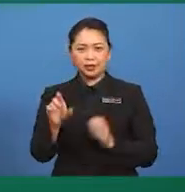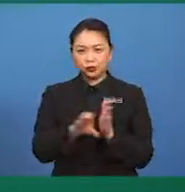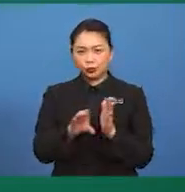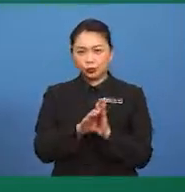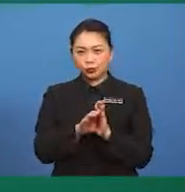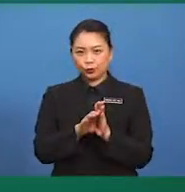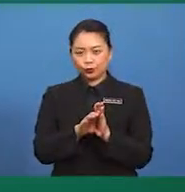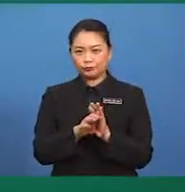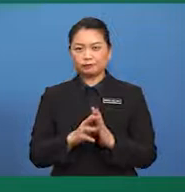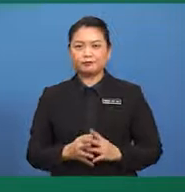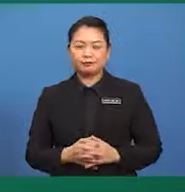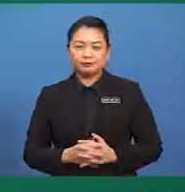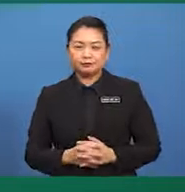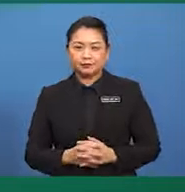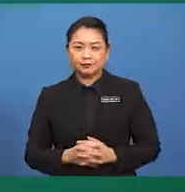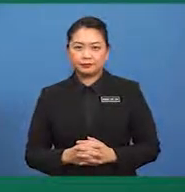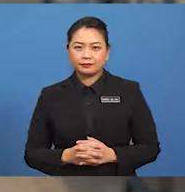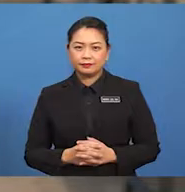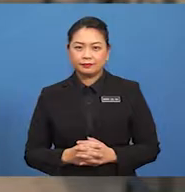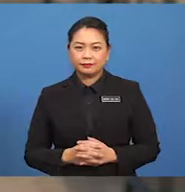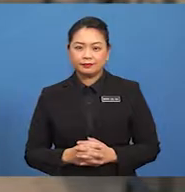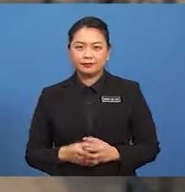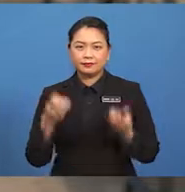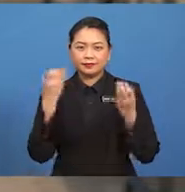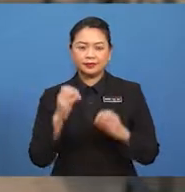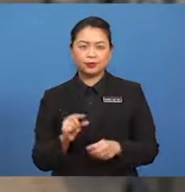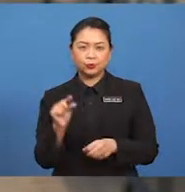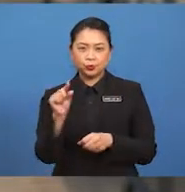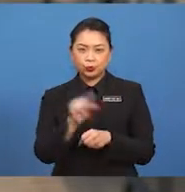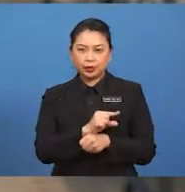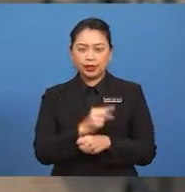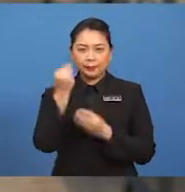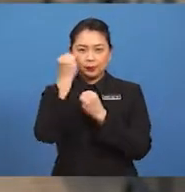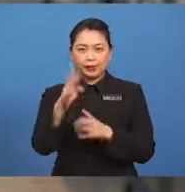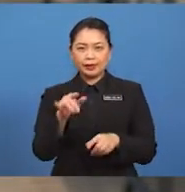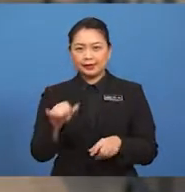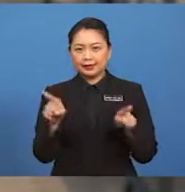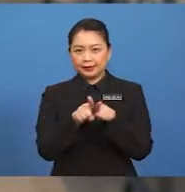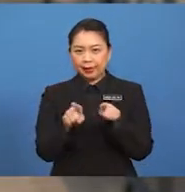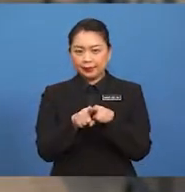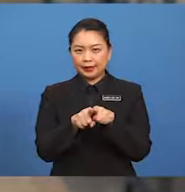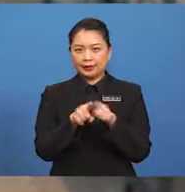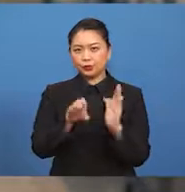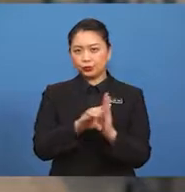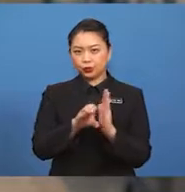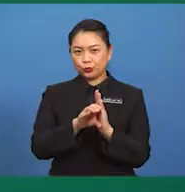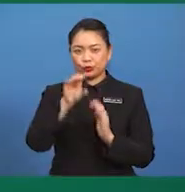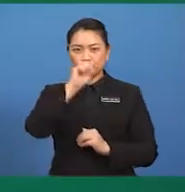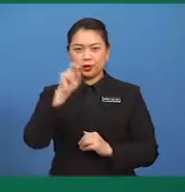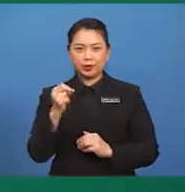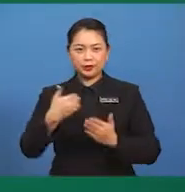situasi hutang lapuk terpulih. Cikgu gunakan maklumat yang sama daripada contoh soalan sebelum